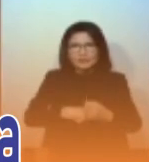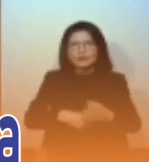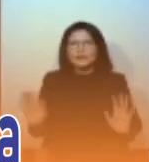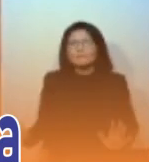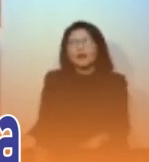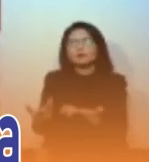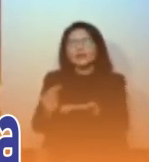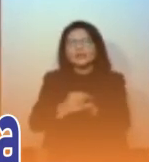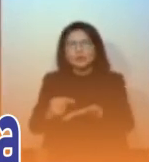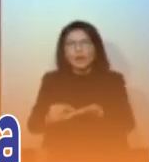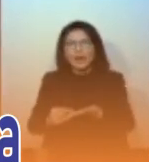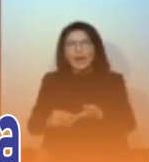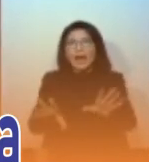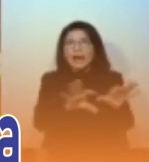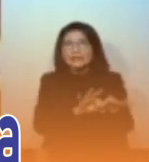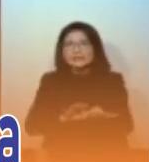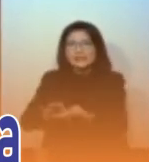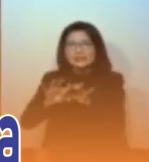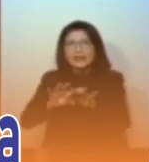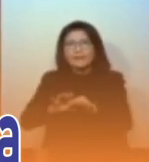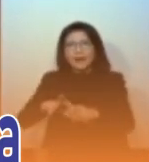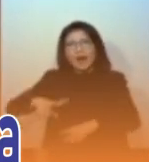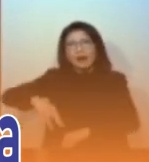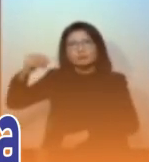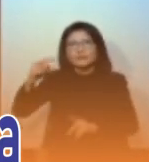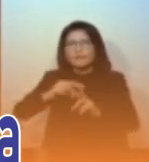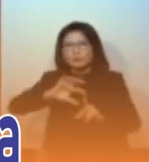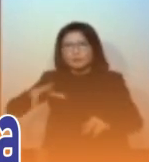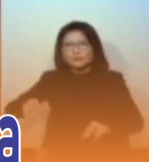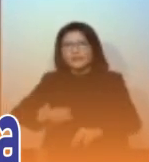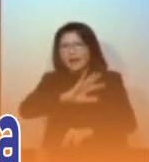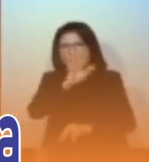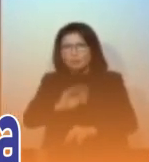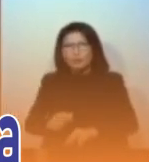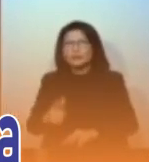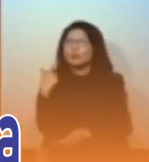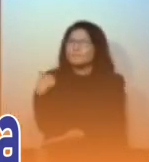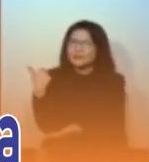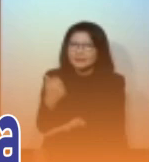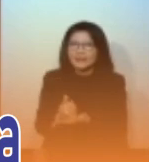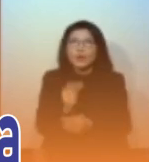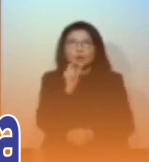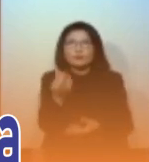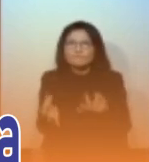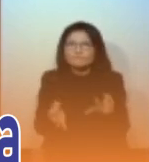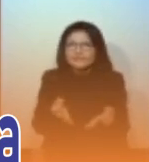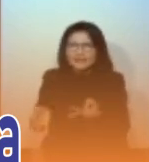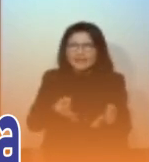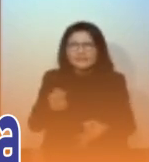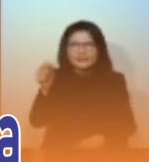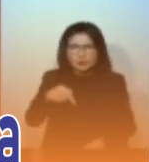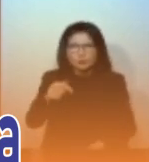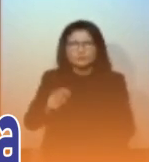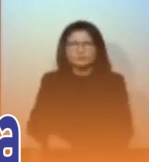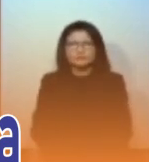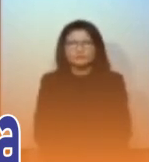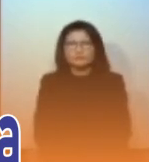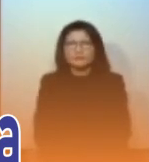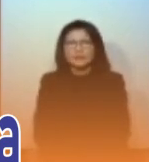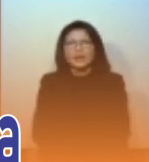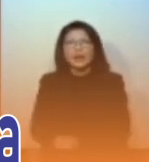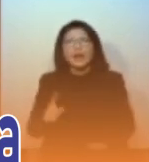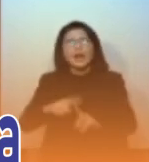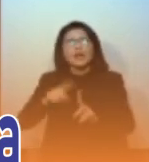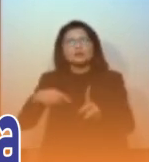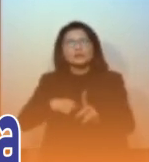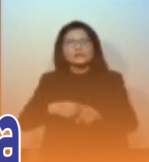sekolah. Kerjasama antara pusat, provinsi, kabupaten menjadi begitu penting untuk memfasilitasi itu. Dan kemudian tugas